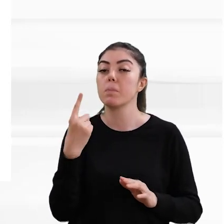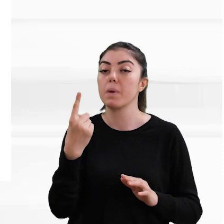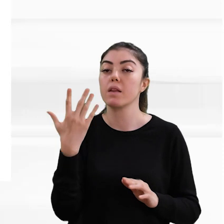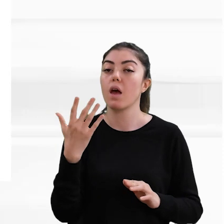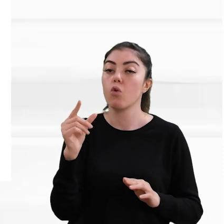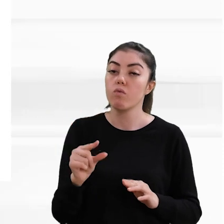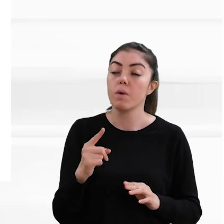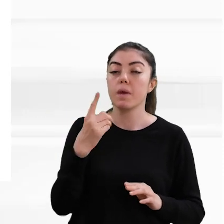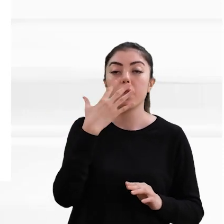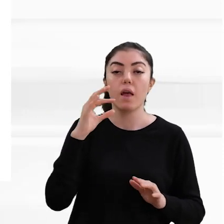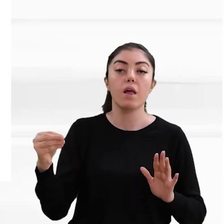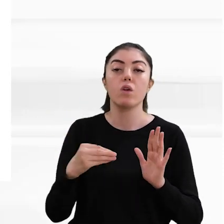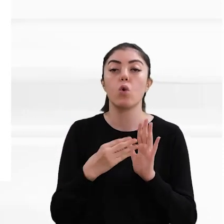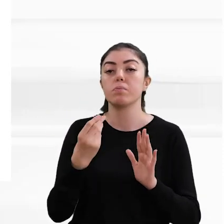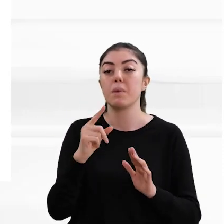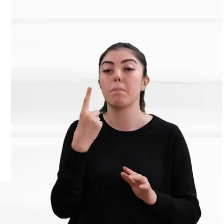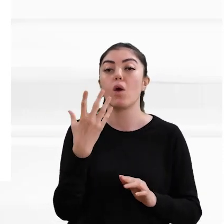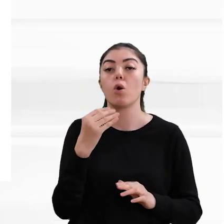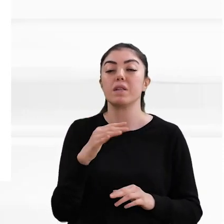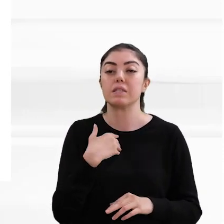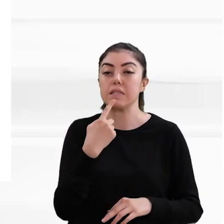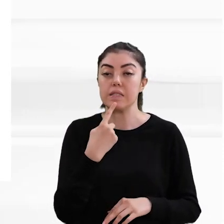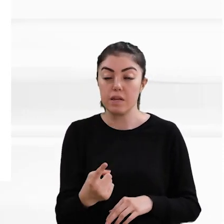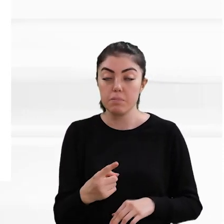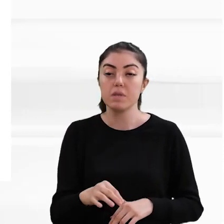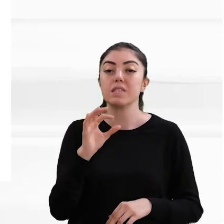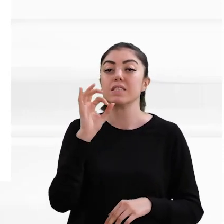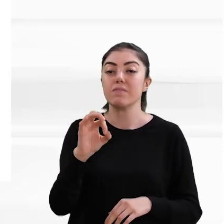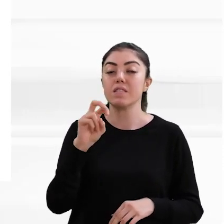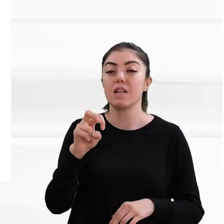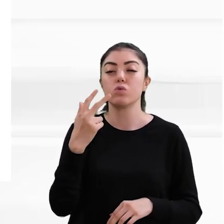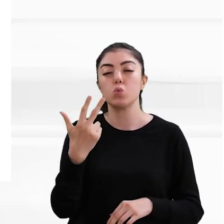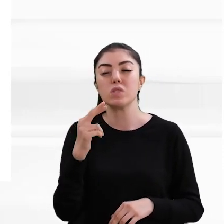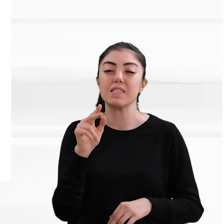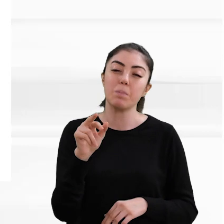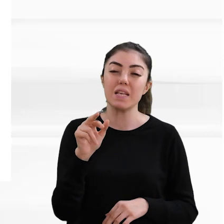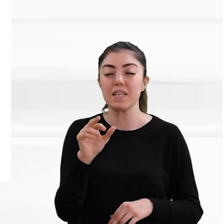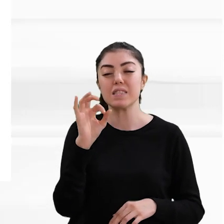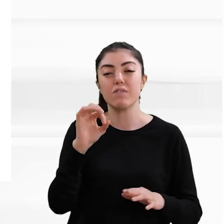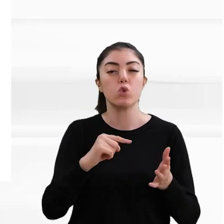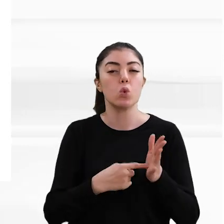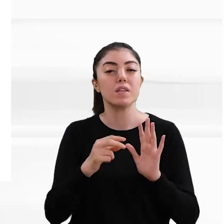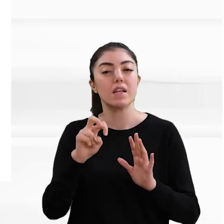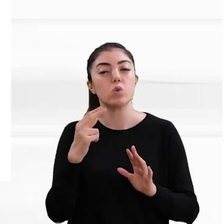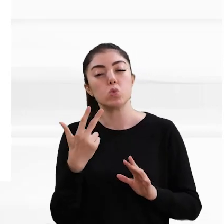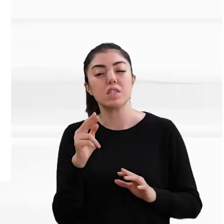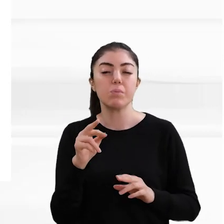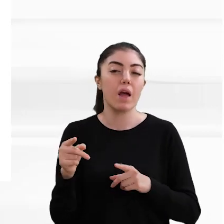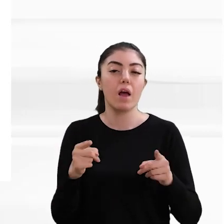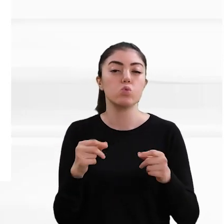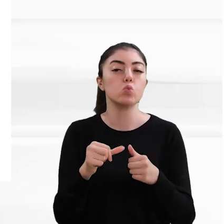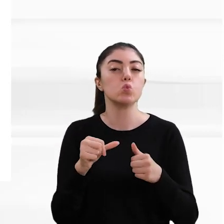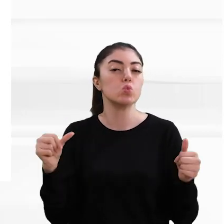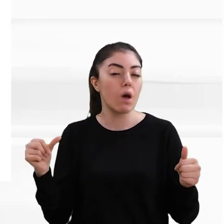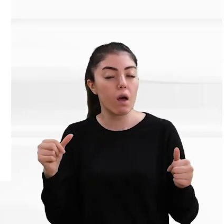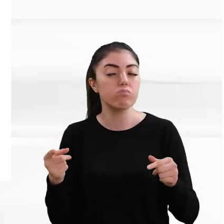burası 1'den küçük bir değer alacak. 1 olamaz demiştik. Yani 0,83 gibi bir değer alabilir.